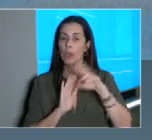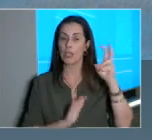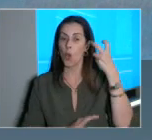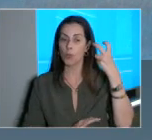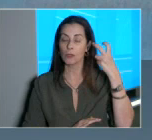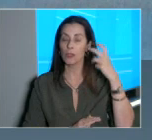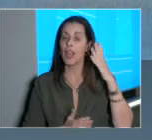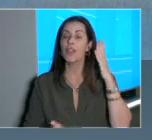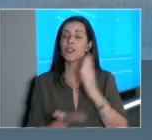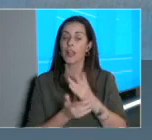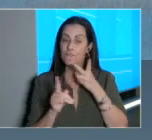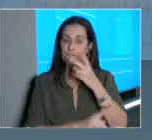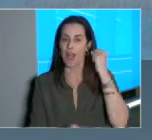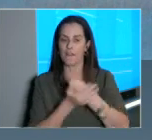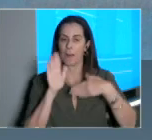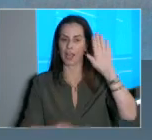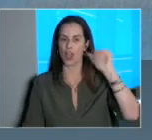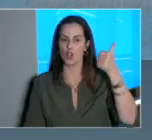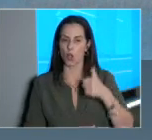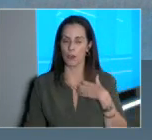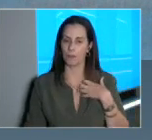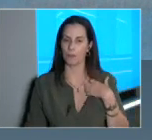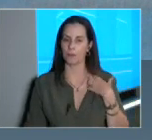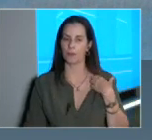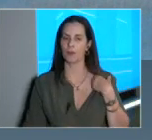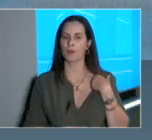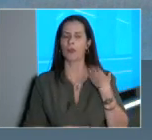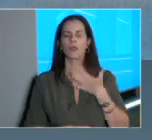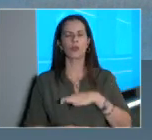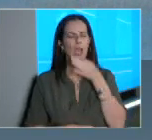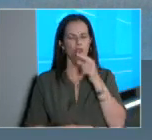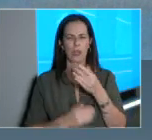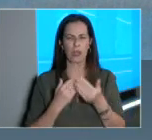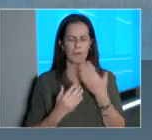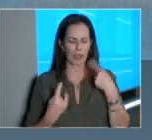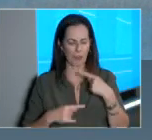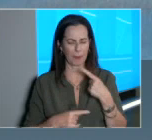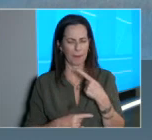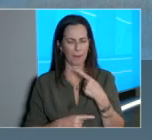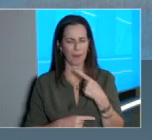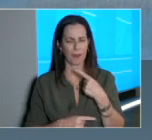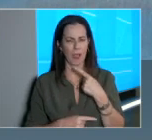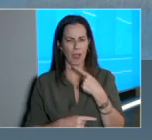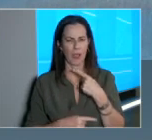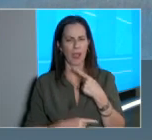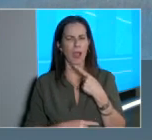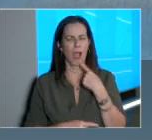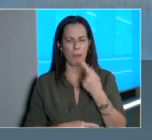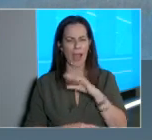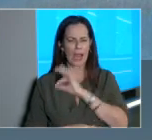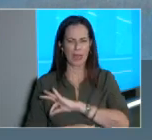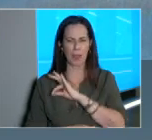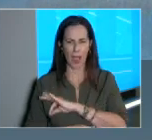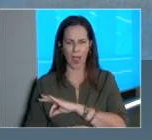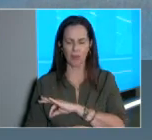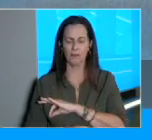גיוס שכבר עבר בקריאה ראשונה. אלי אבידר, אני רוצה לשאול אותך, לפני כמה ימים דיבר אביגדור